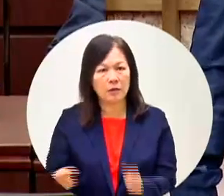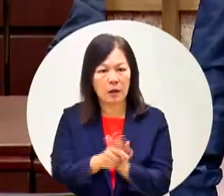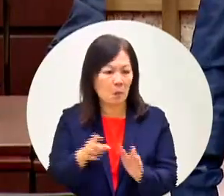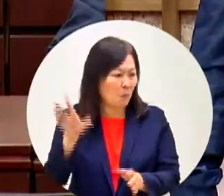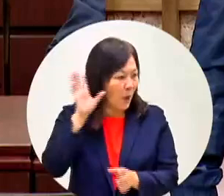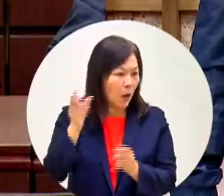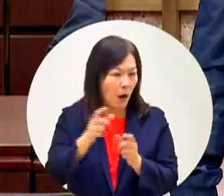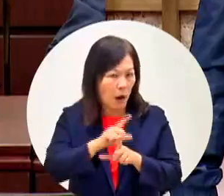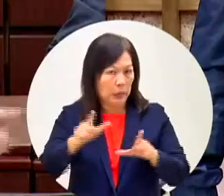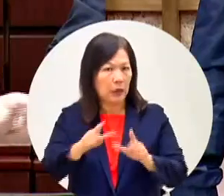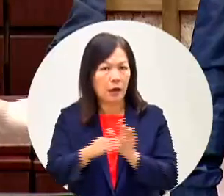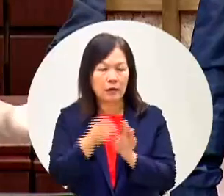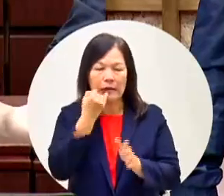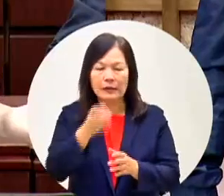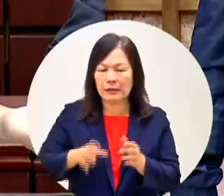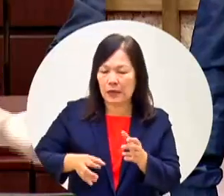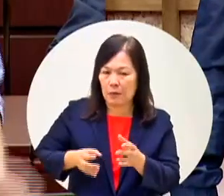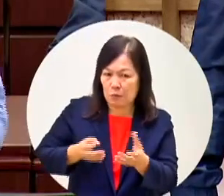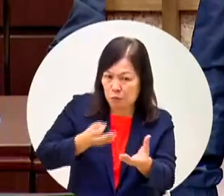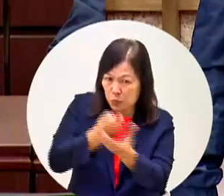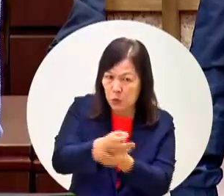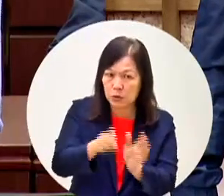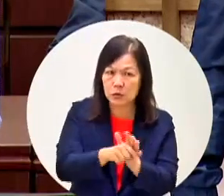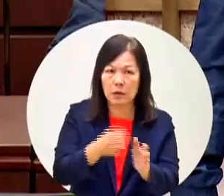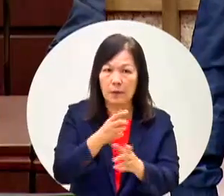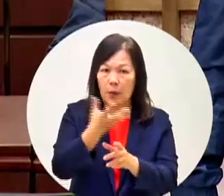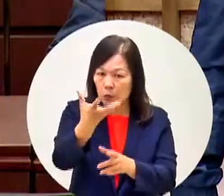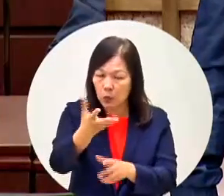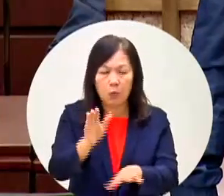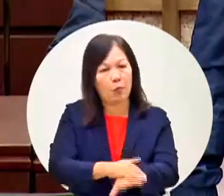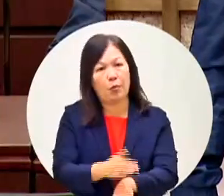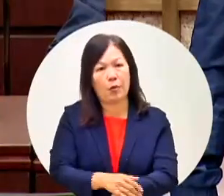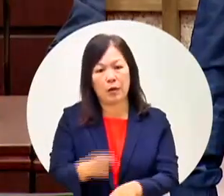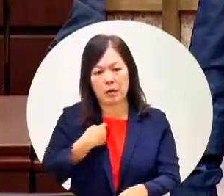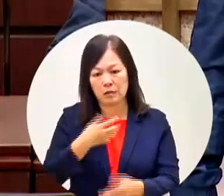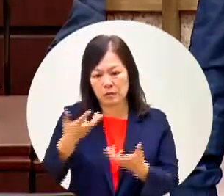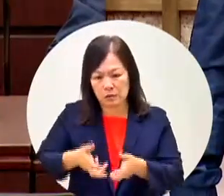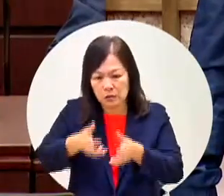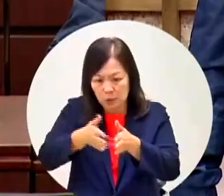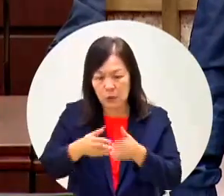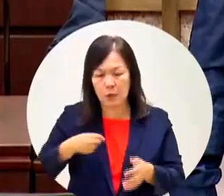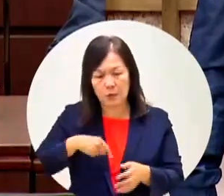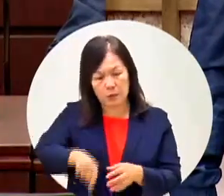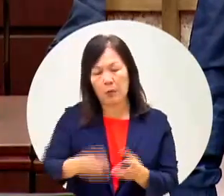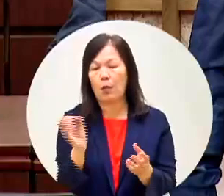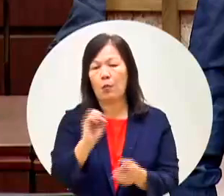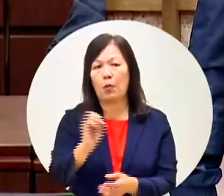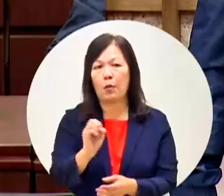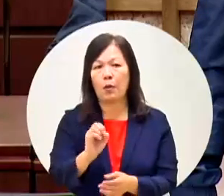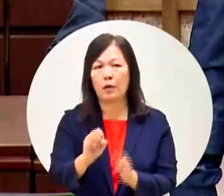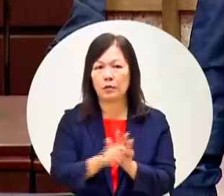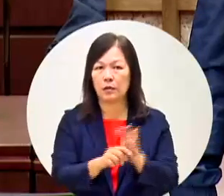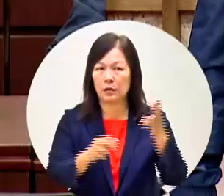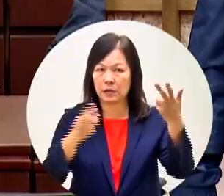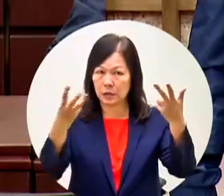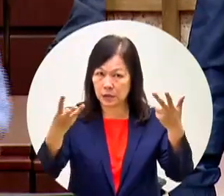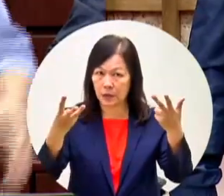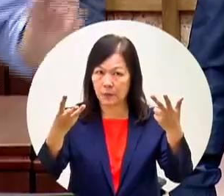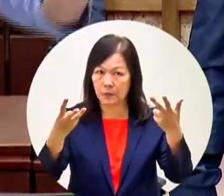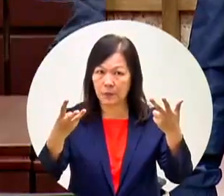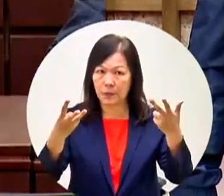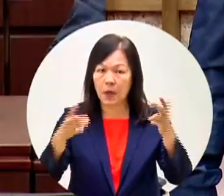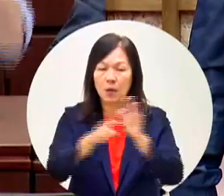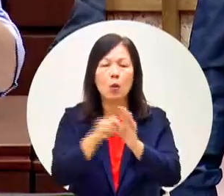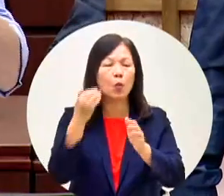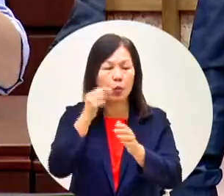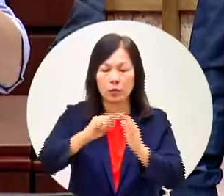不大。重点是我们这个也没有，所以我才会说73比。市政府将来议会这边通过，我们是30亿，